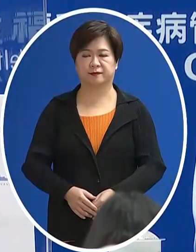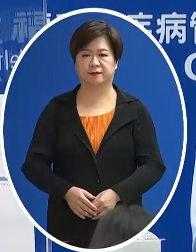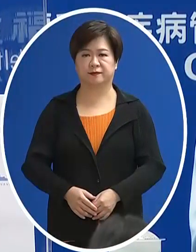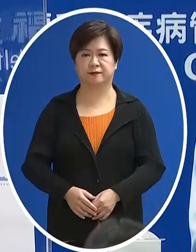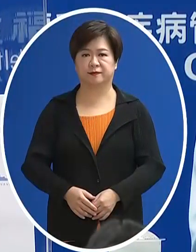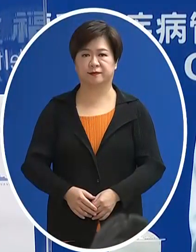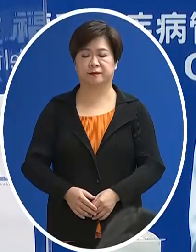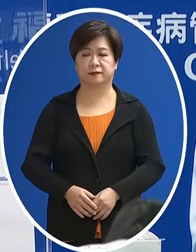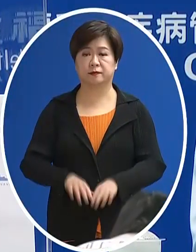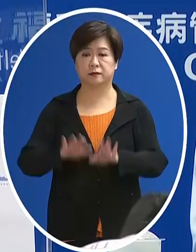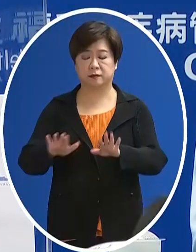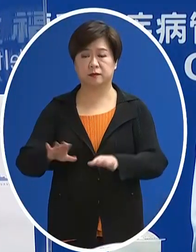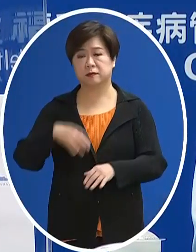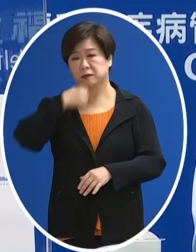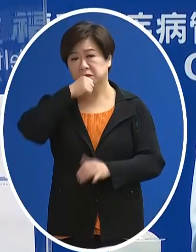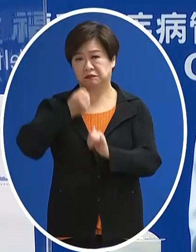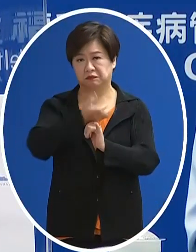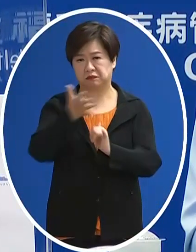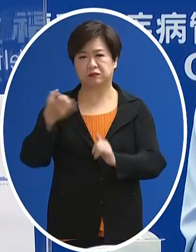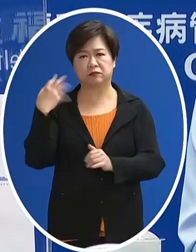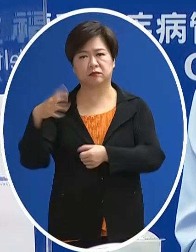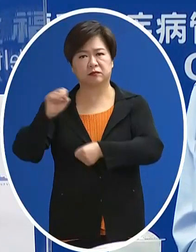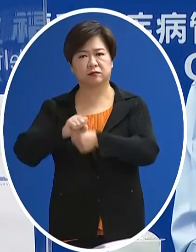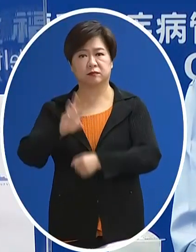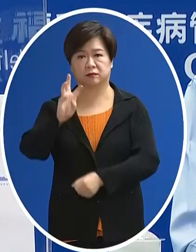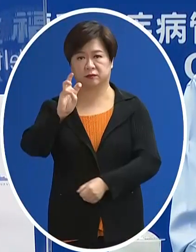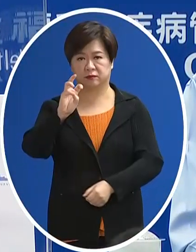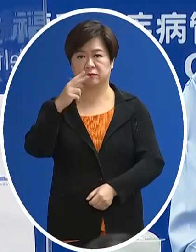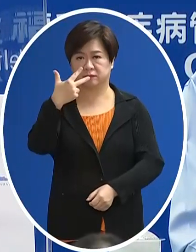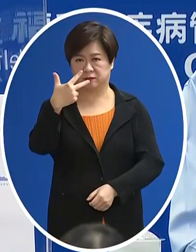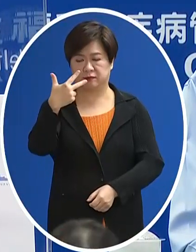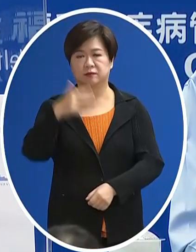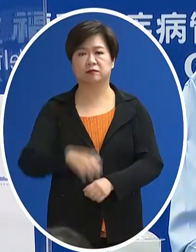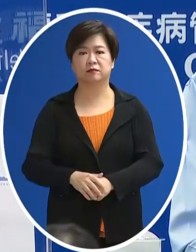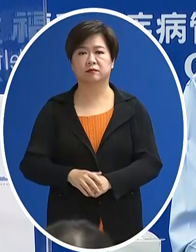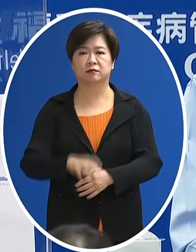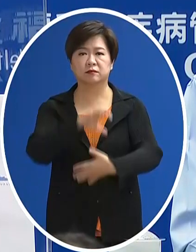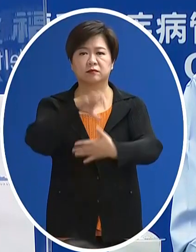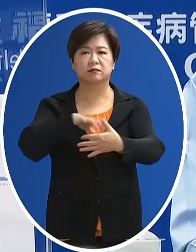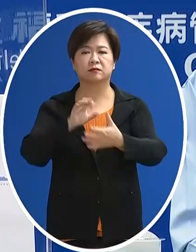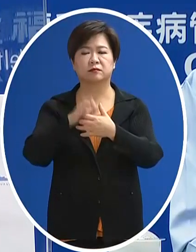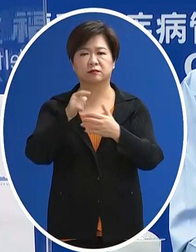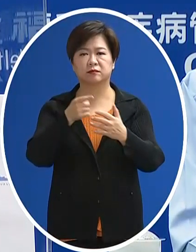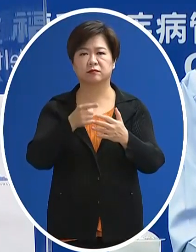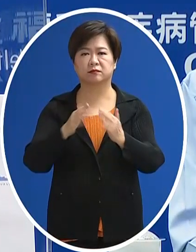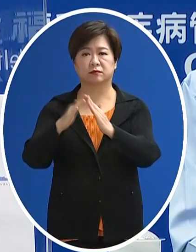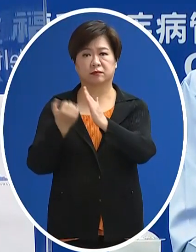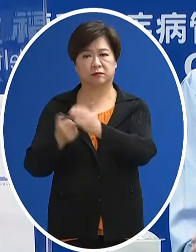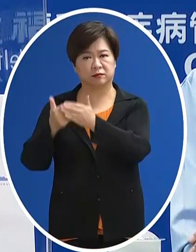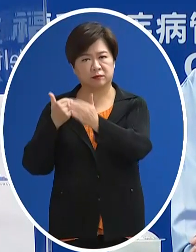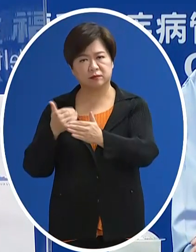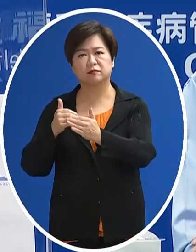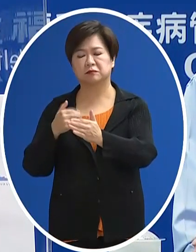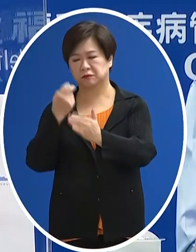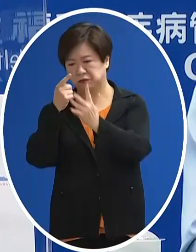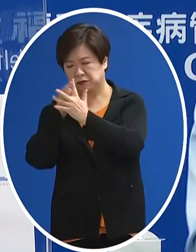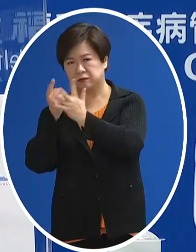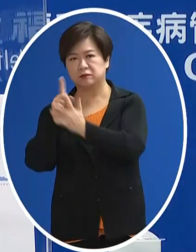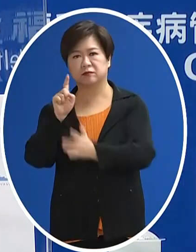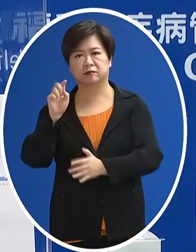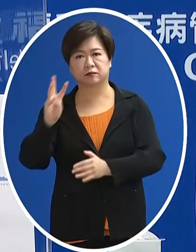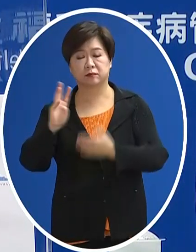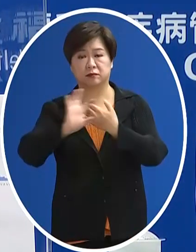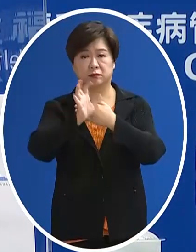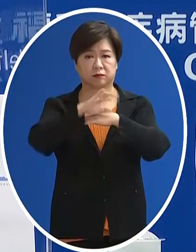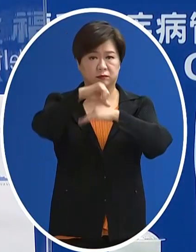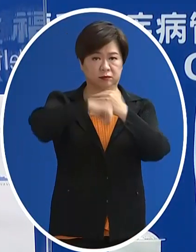那我们新增的本土病例新增37例，那里面居隔阳性的13例，那境外另外境